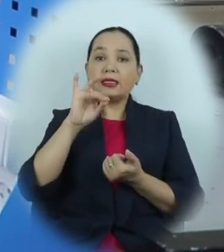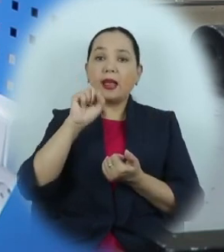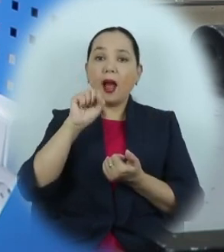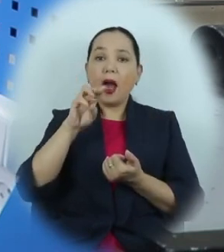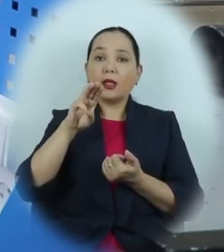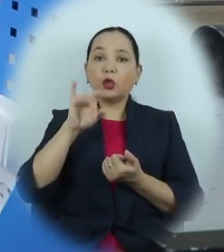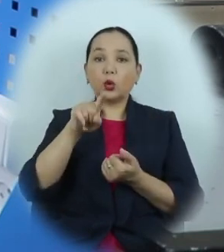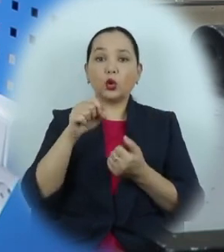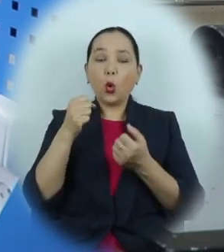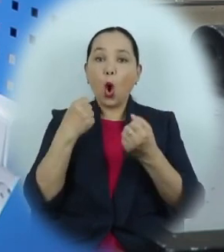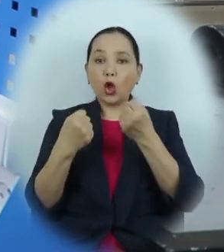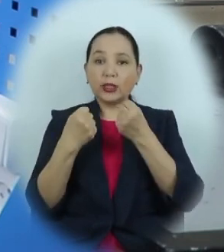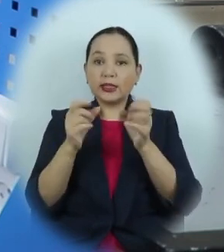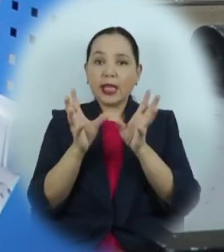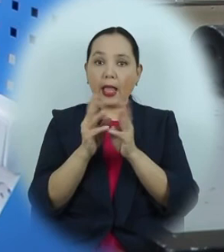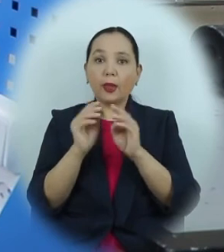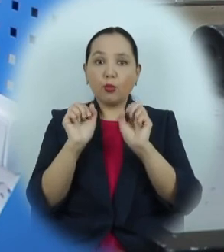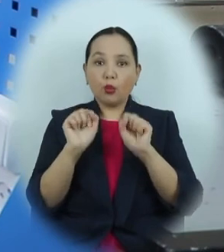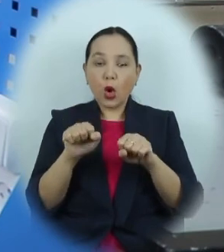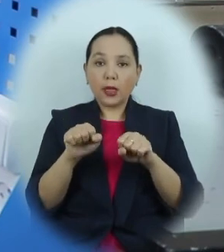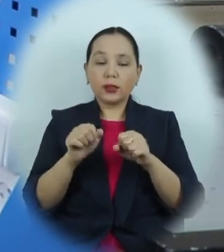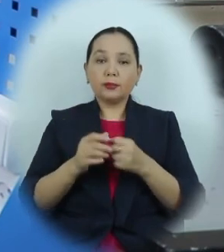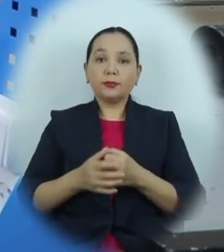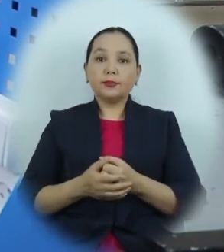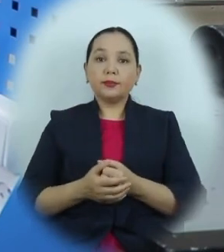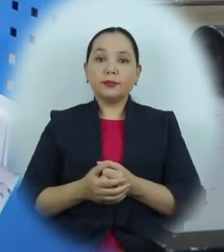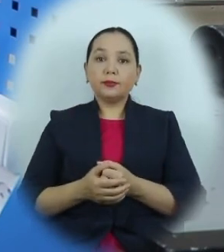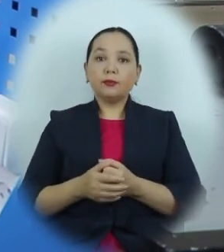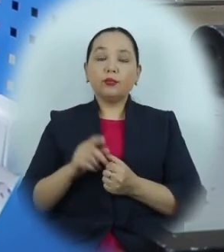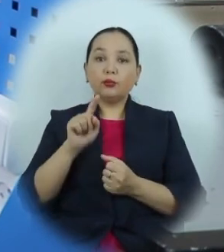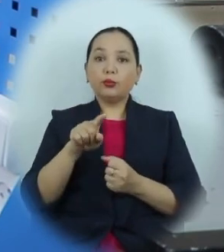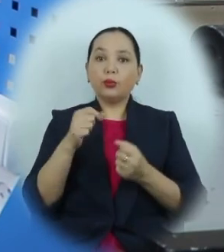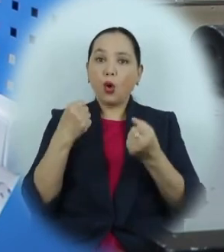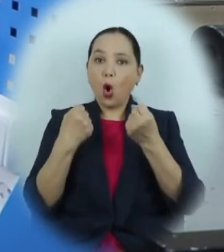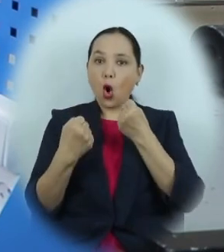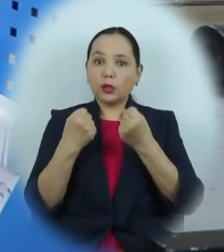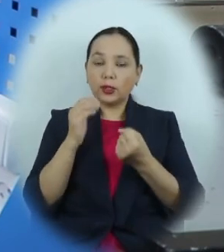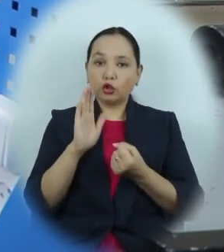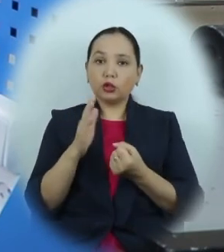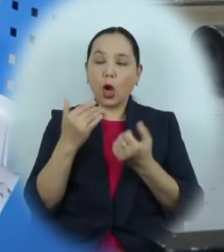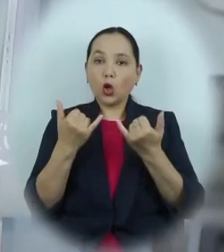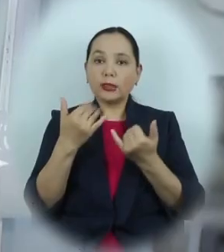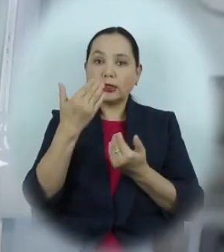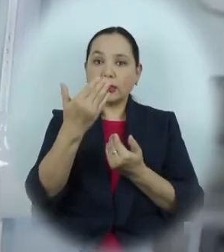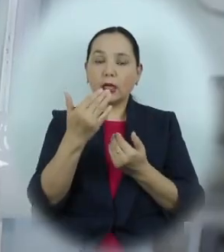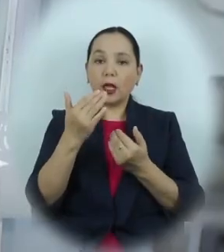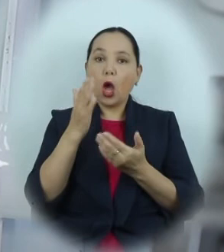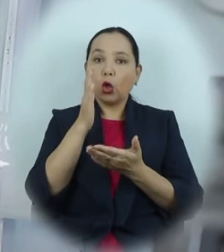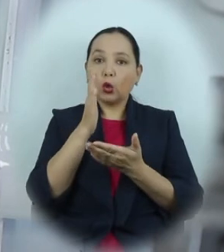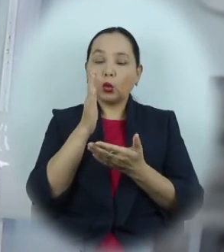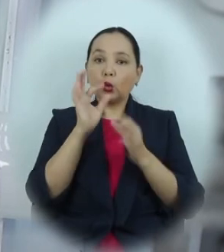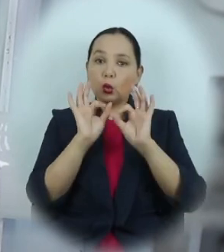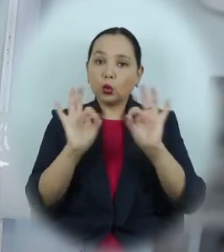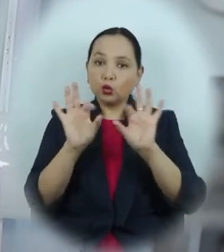buni qotirsak bo'ladi. Bu qotirishda yani xolsizlarga to'g'rilab